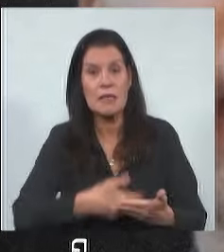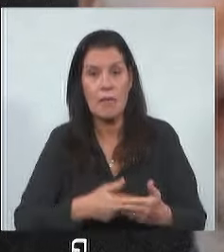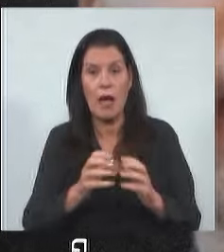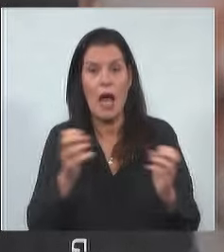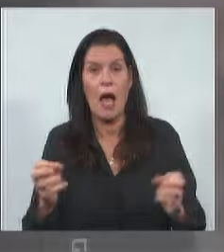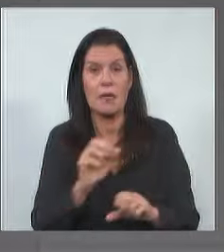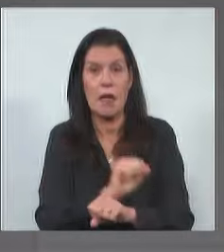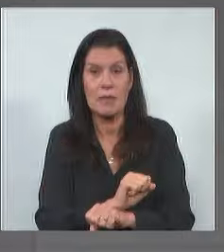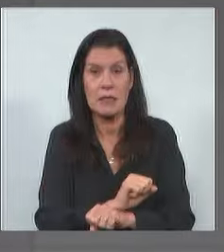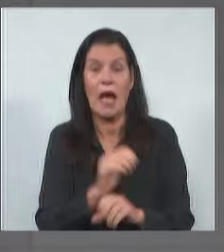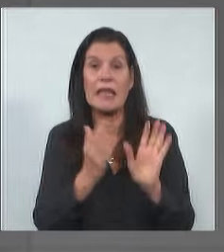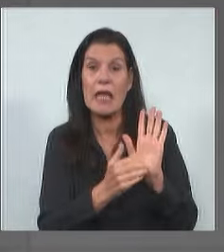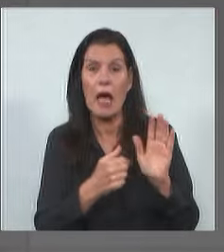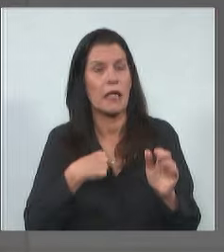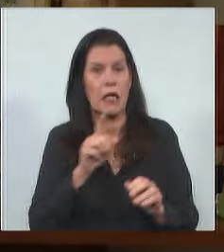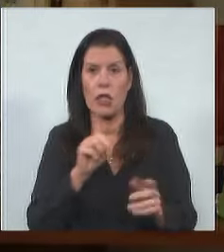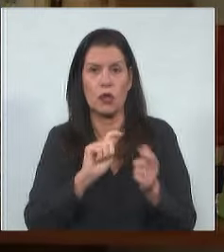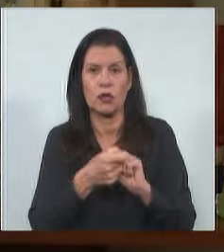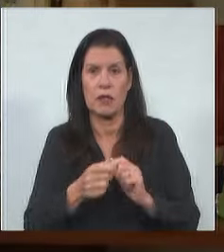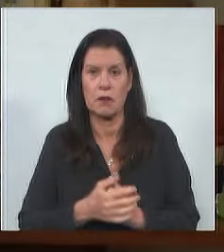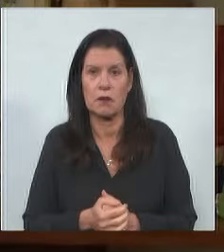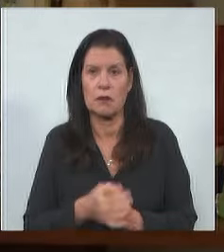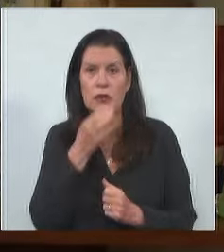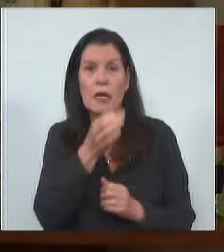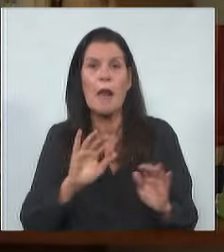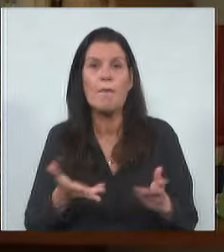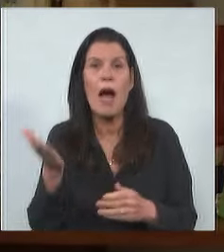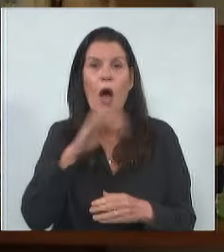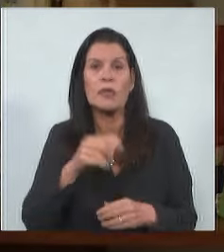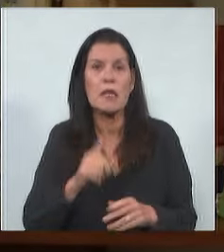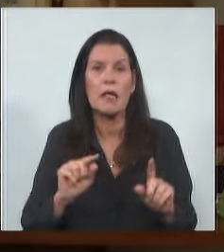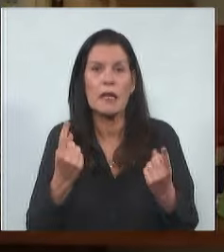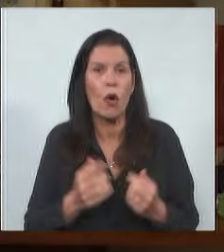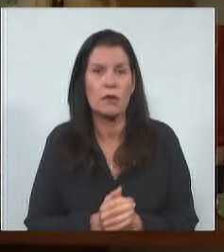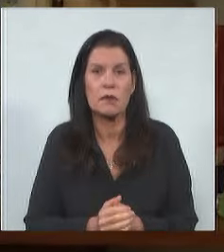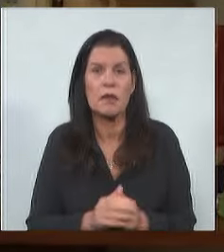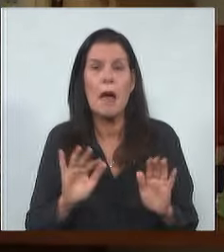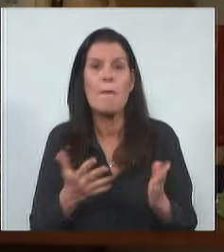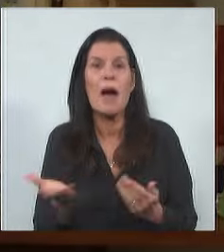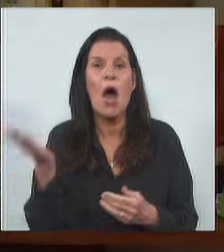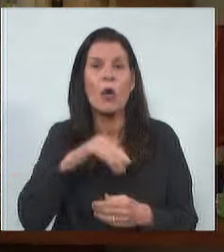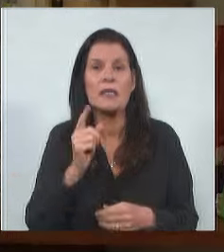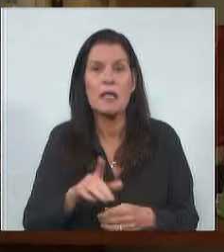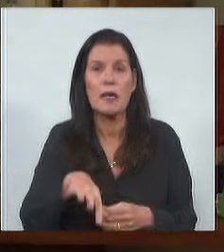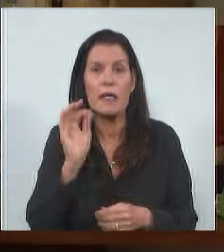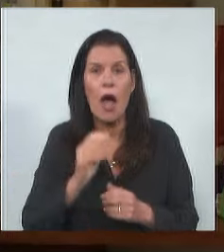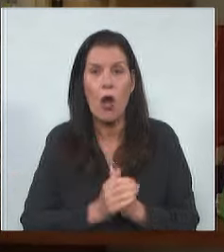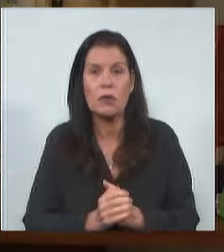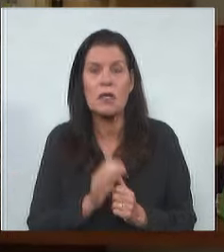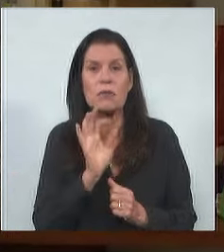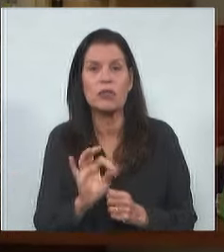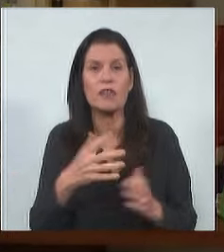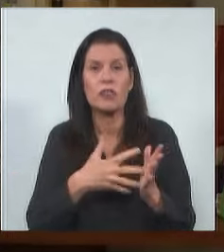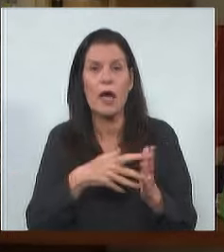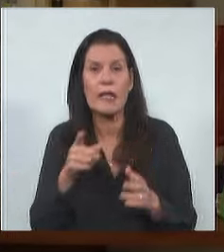לא שיניתי. מה עוד צריך לקרות ומה עוד צריך לגלות בשביל שהחקירה הזאת תתעורר,